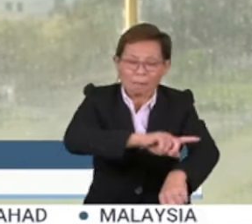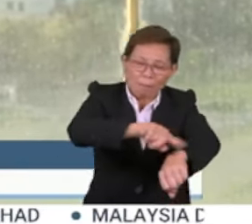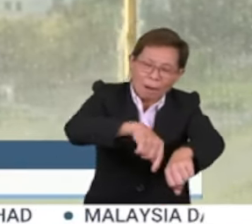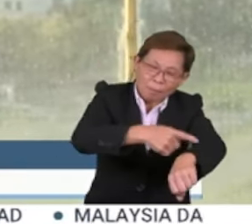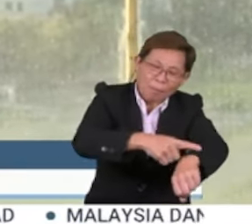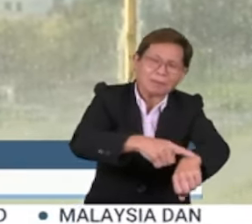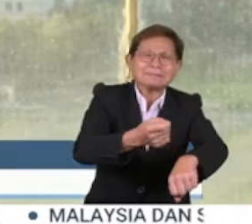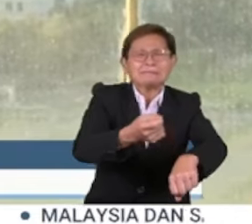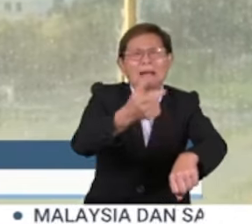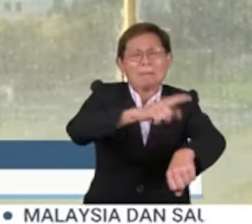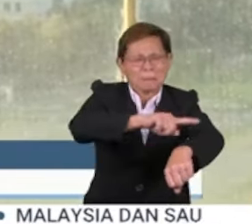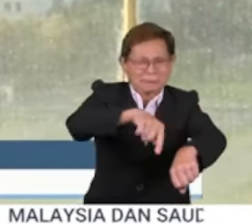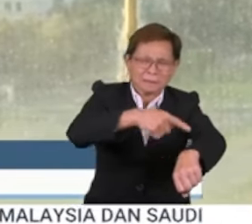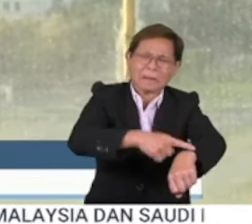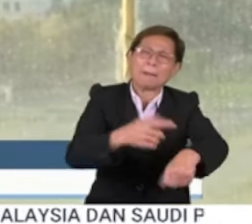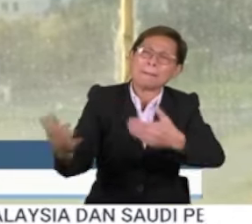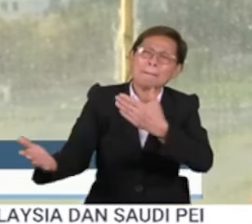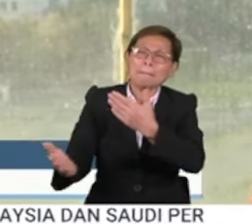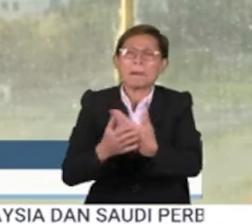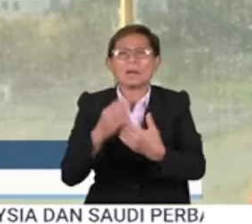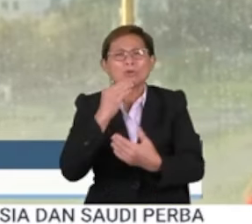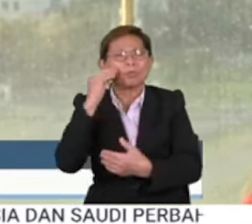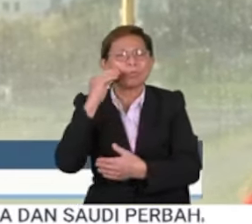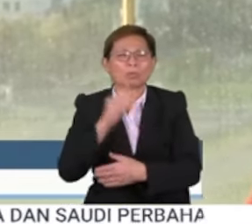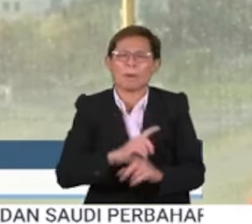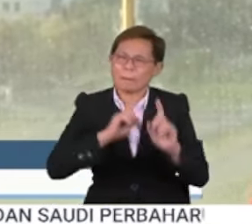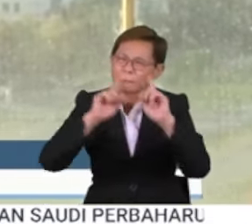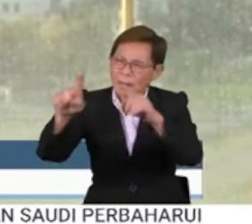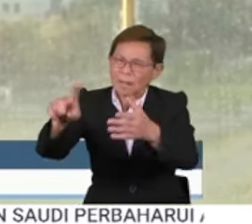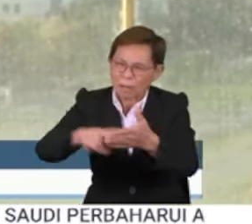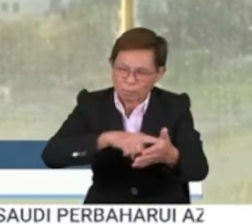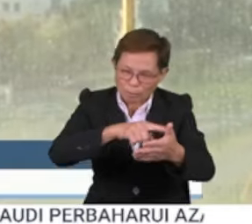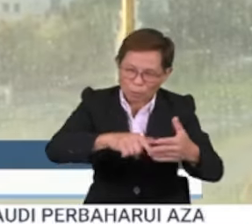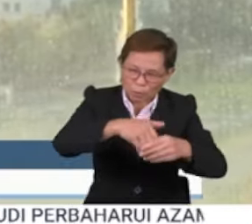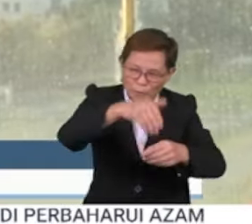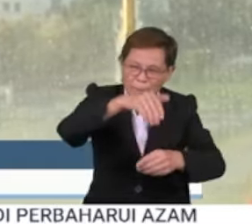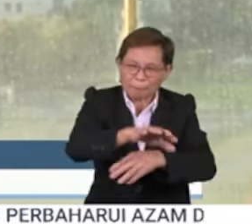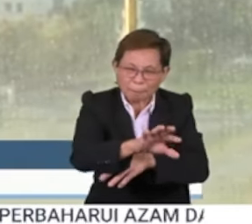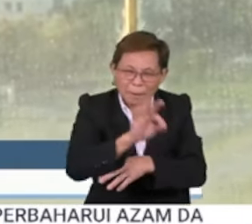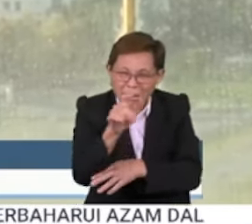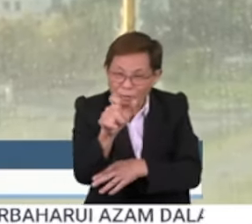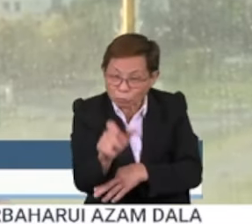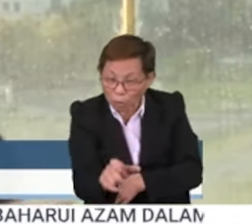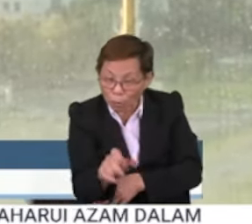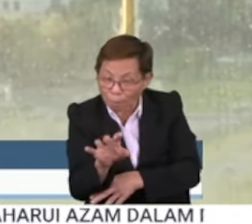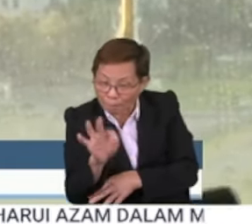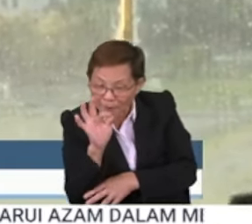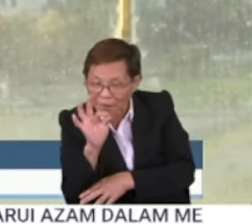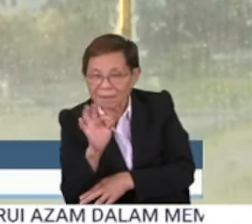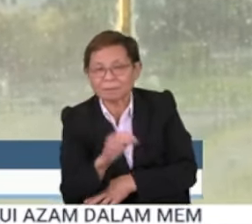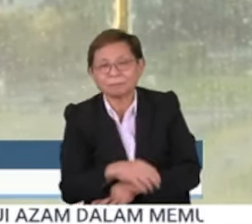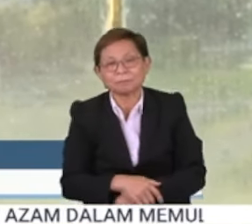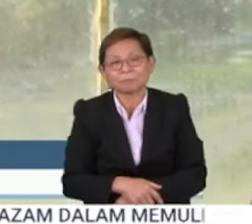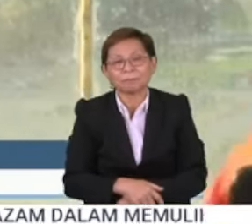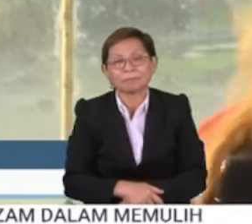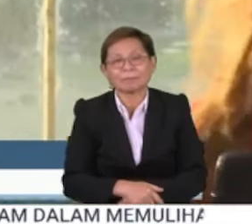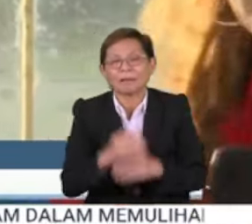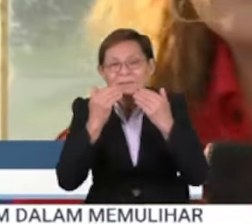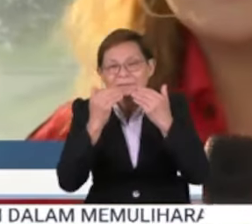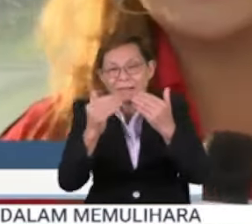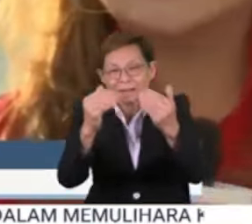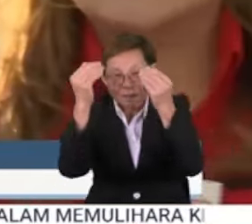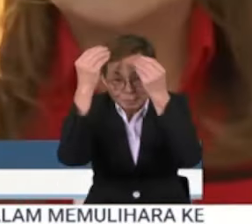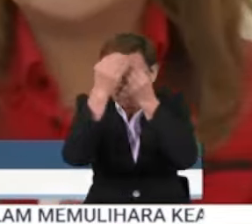jam mereka berbaris dan mengundilah dan pilih calon yang mereka hendak pilih. Okay, baik, Datuk, terima kasih